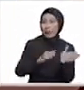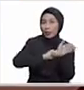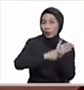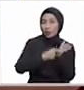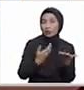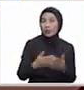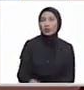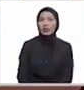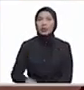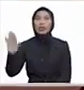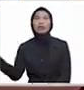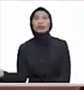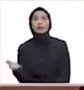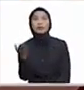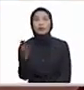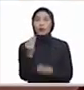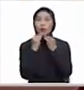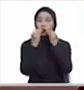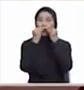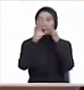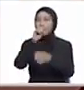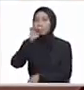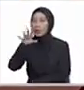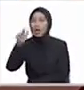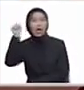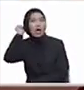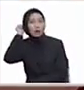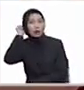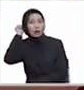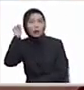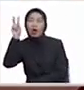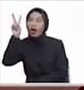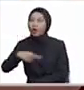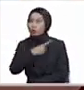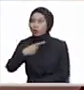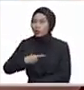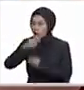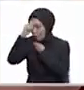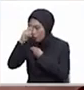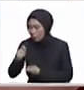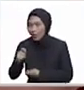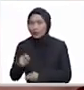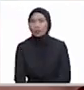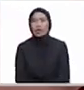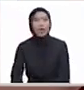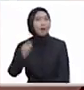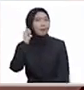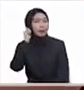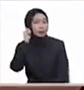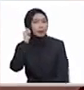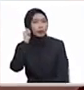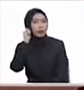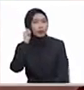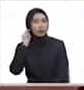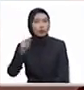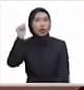Rasulullah juga mau meninggalkan bahwa ibu-ibu dulu yang harus dimuliakan. Maka perempuan itu adalah akan menjadi ibu